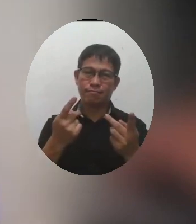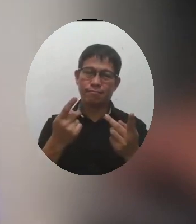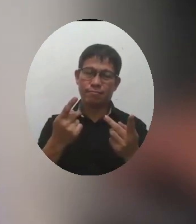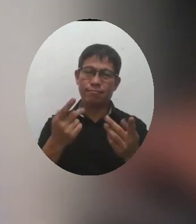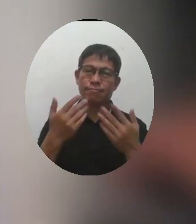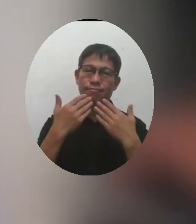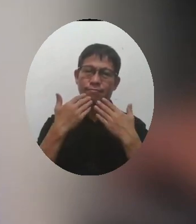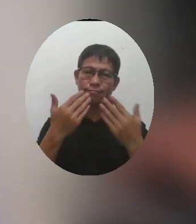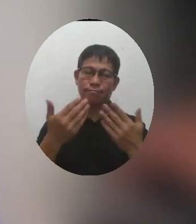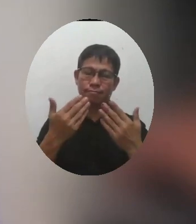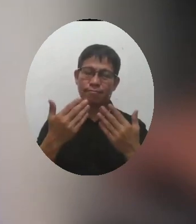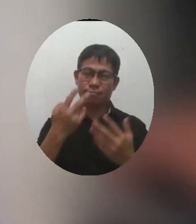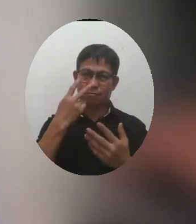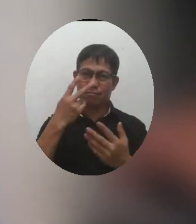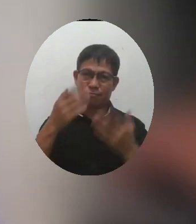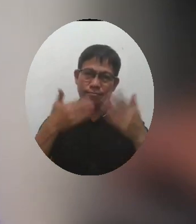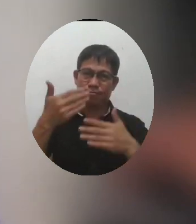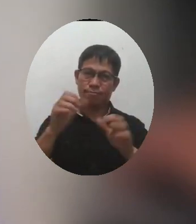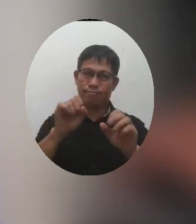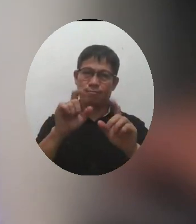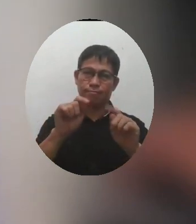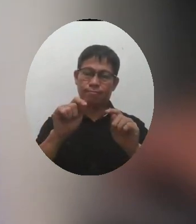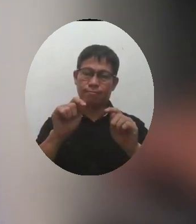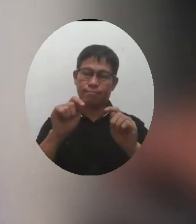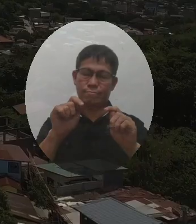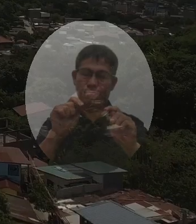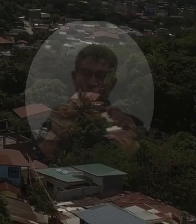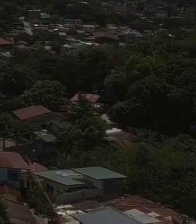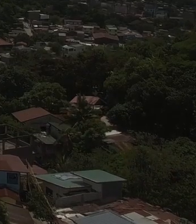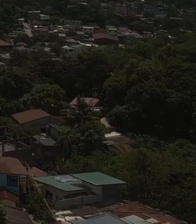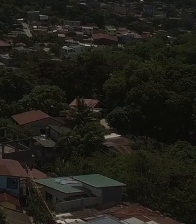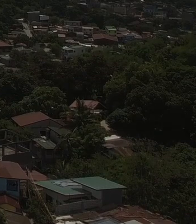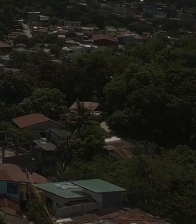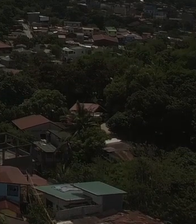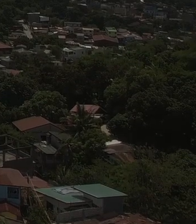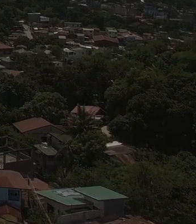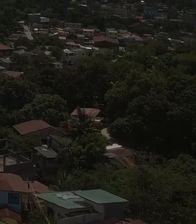Maraming salamat. Kita tayo. Tabag.